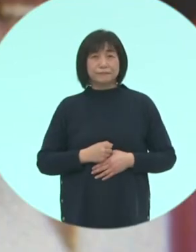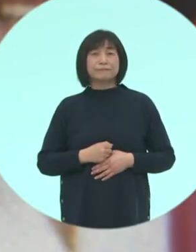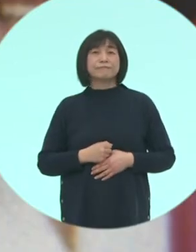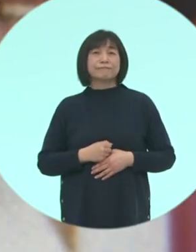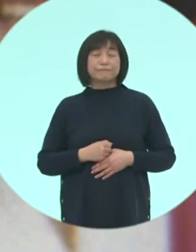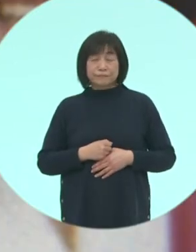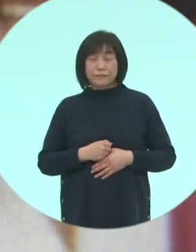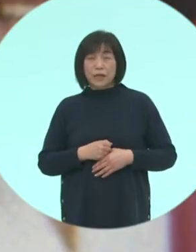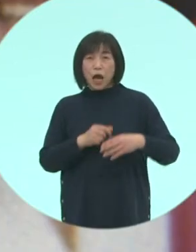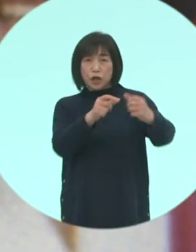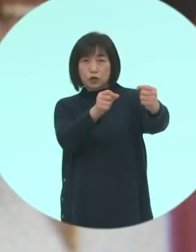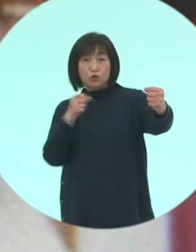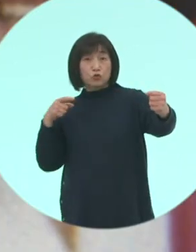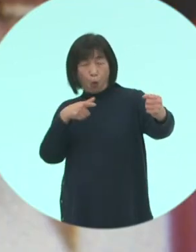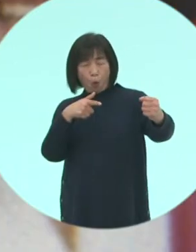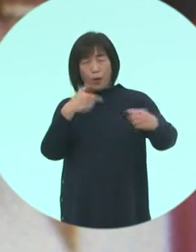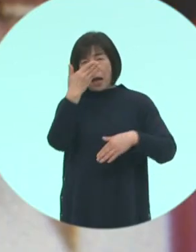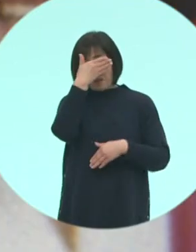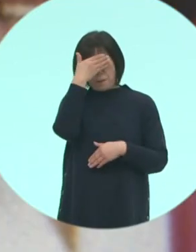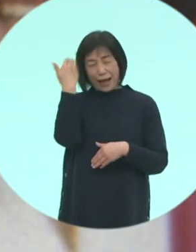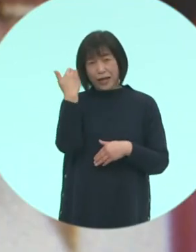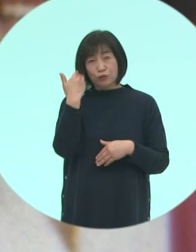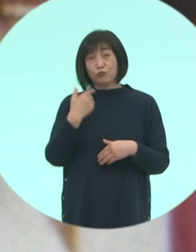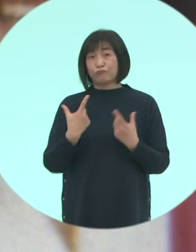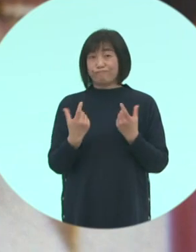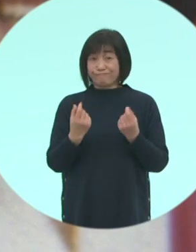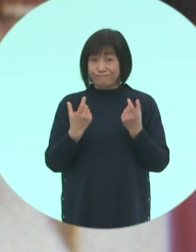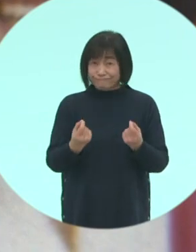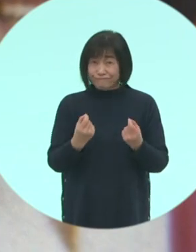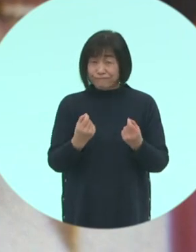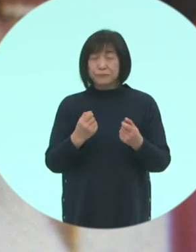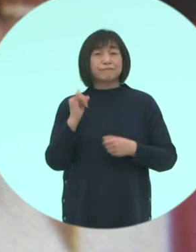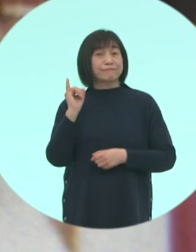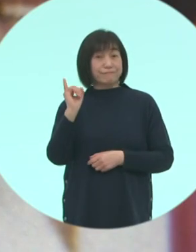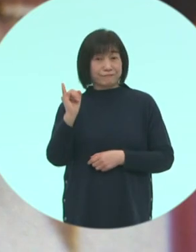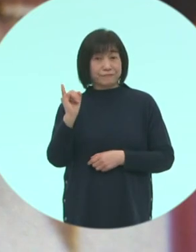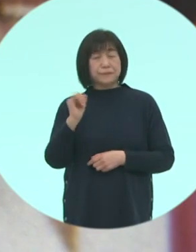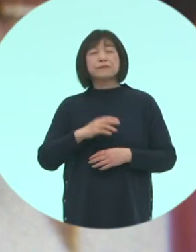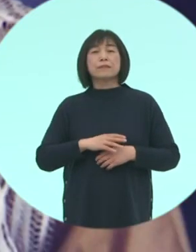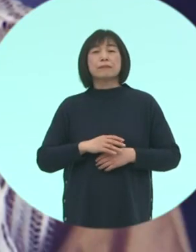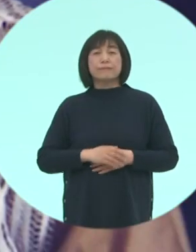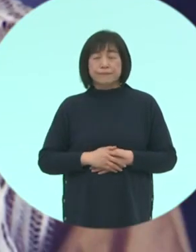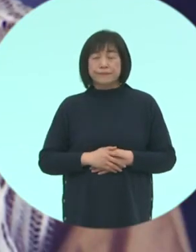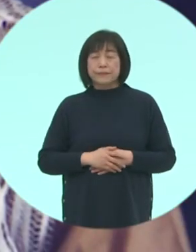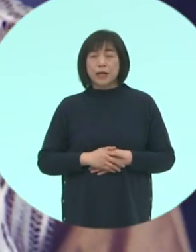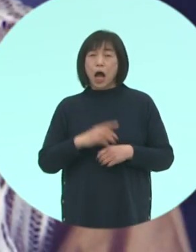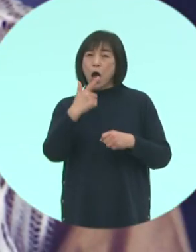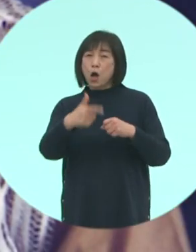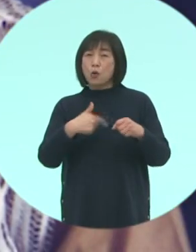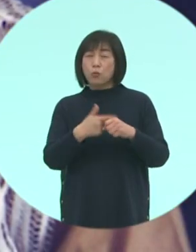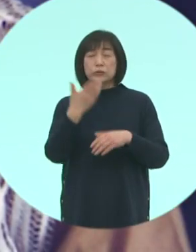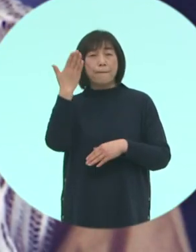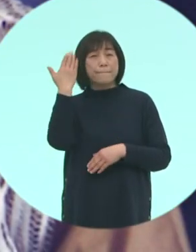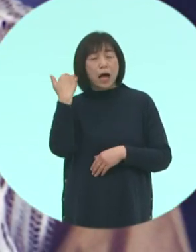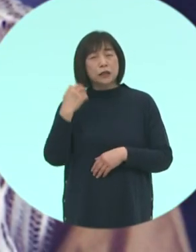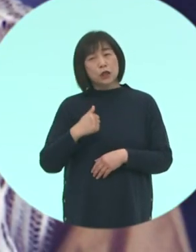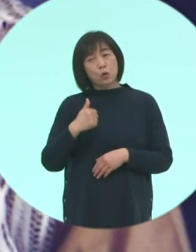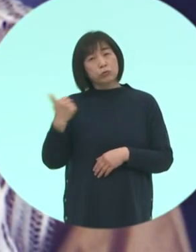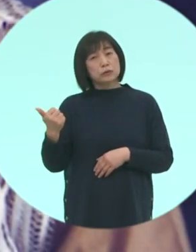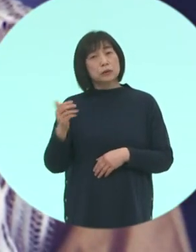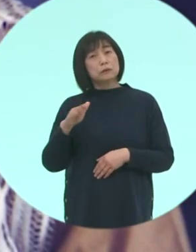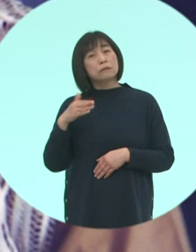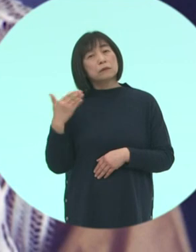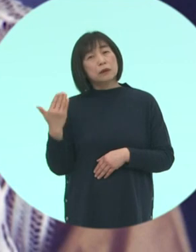に弓道が青春そのものだったという古田さん。ご主人を6年前に亡くされたことを